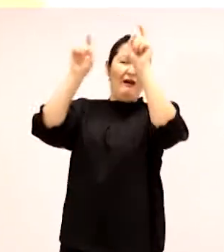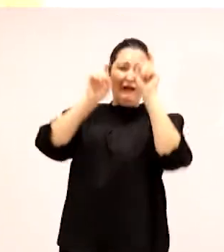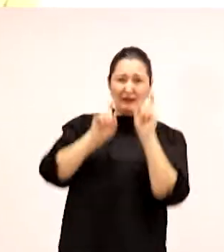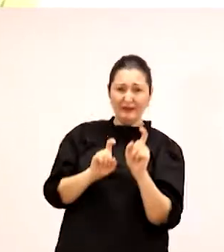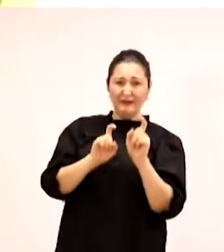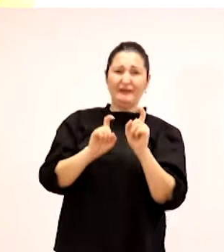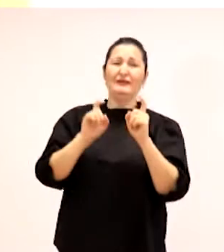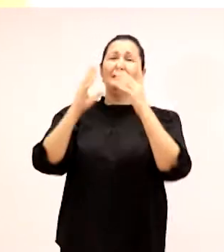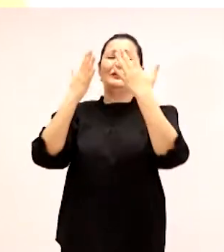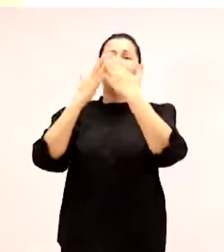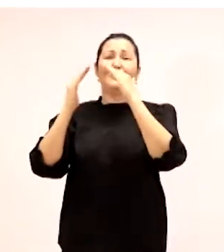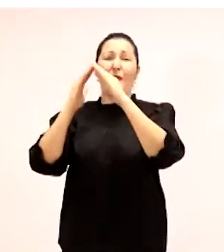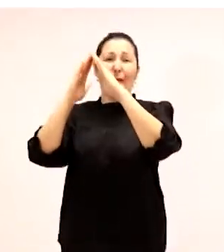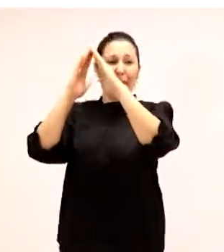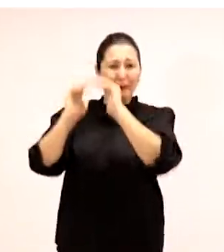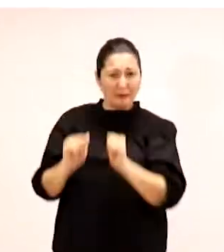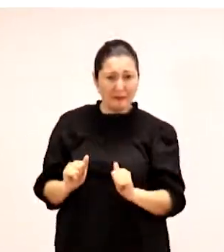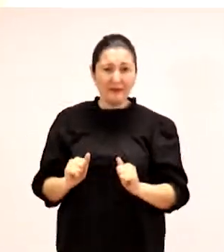весь развалился.